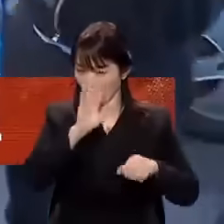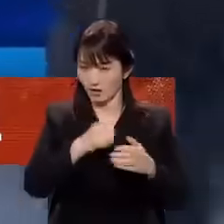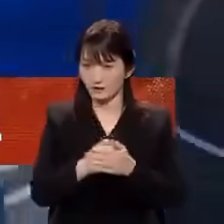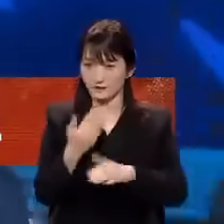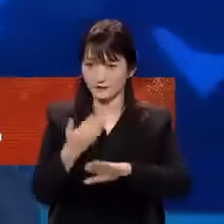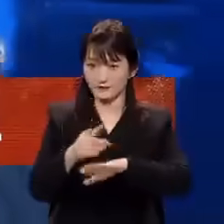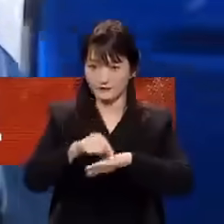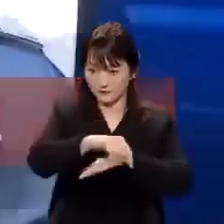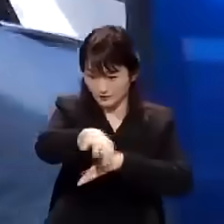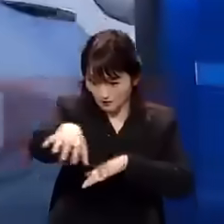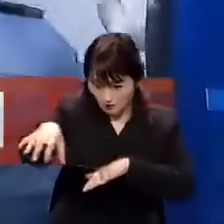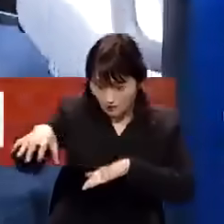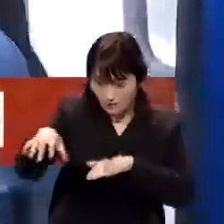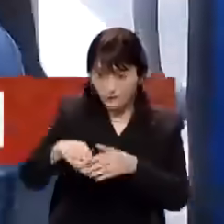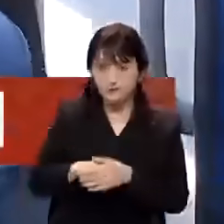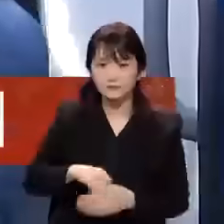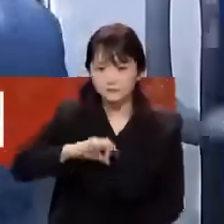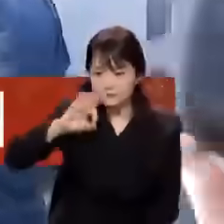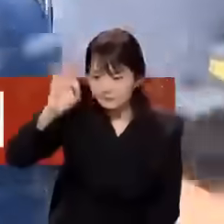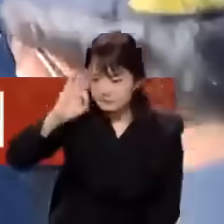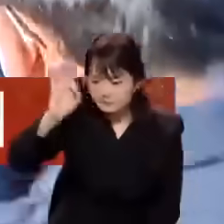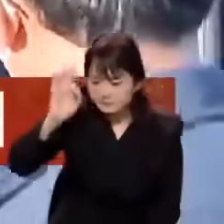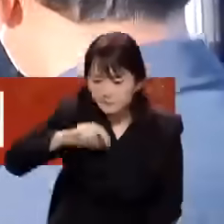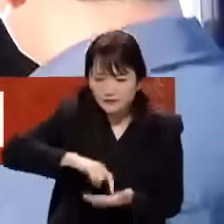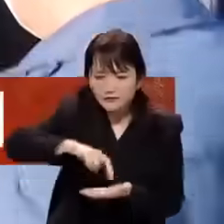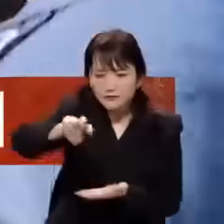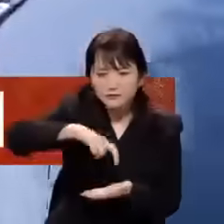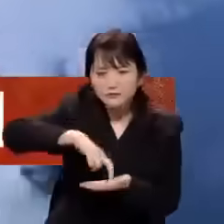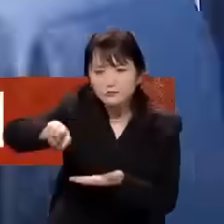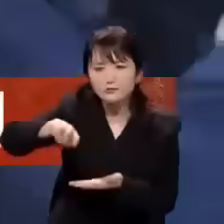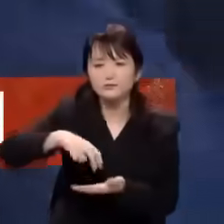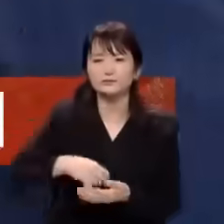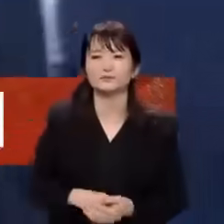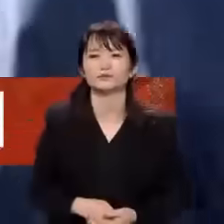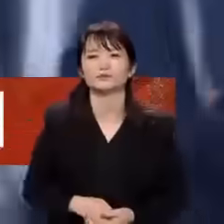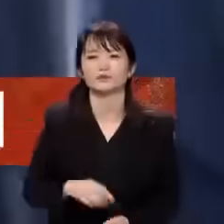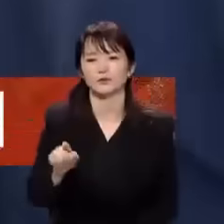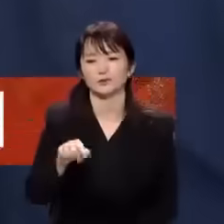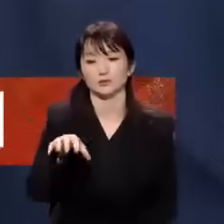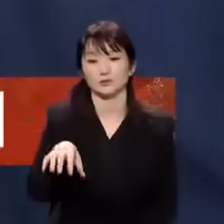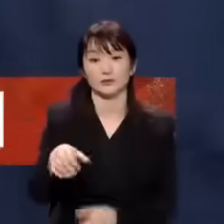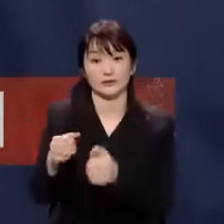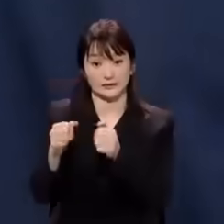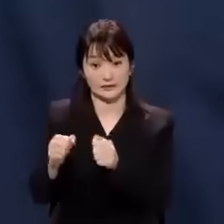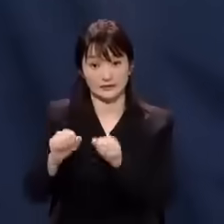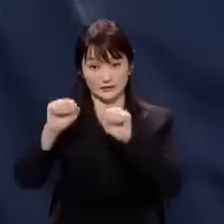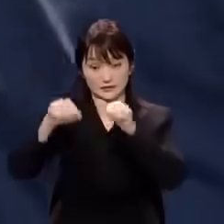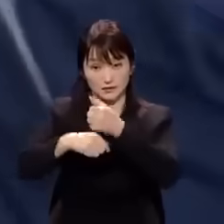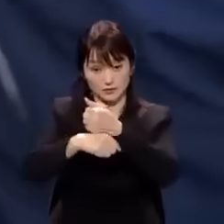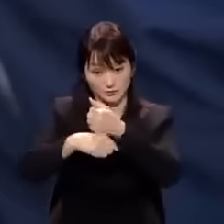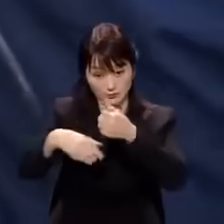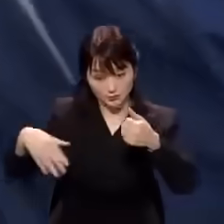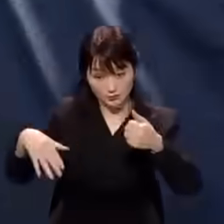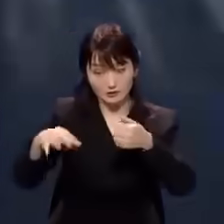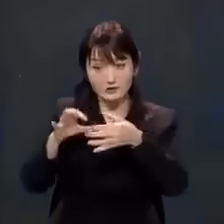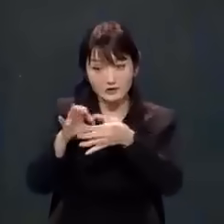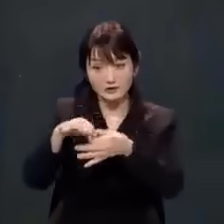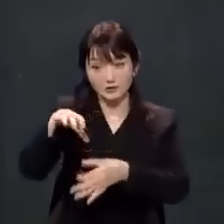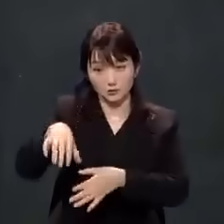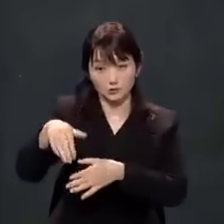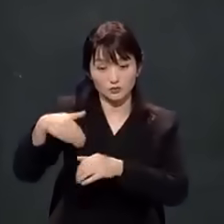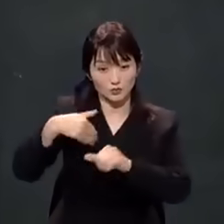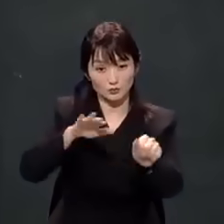지역에 있는 사람으로 또 하면서 메시지를 다시 보냅니다 이번에는 어디 있는 무슨 스포츠 게이트 보장으로 보내 달라라고